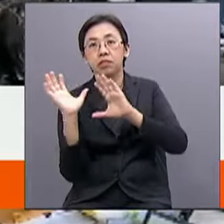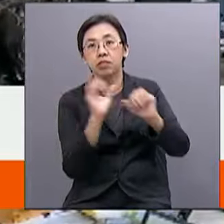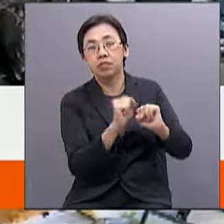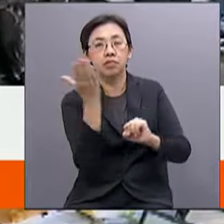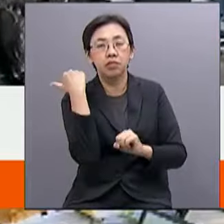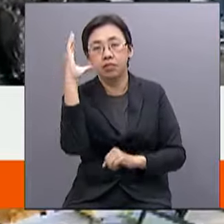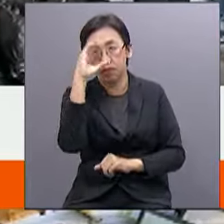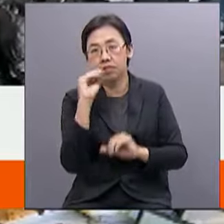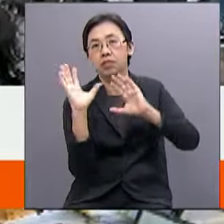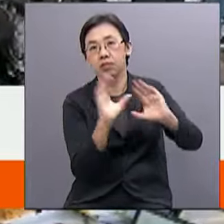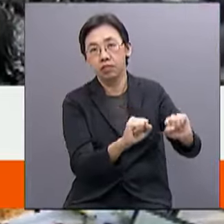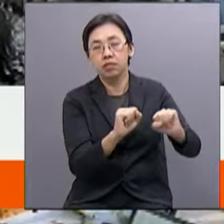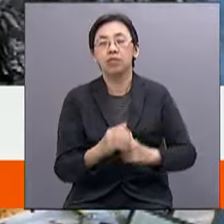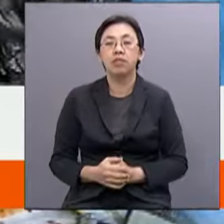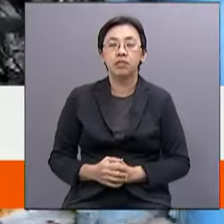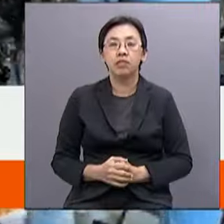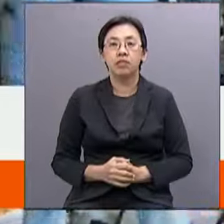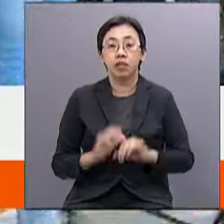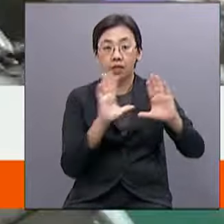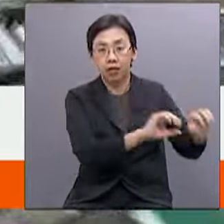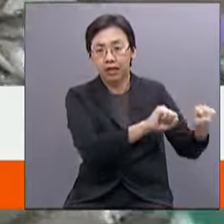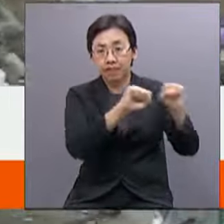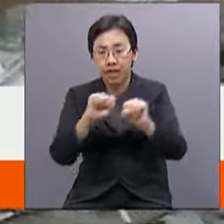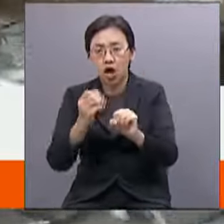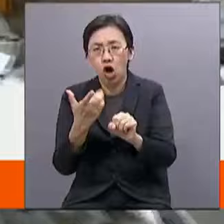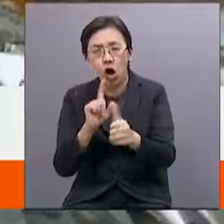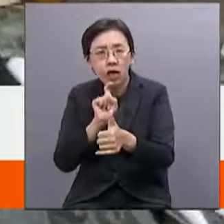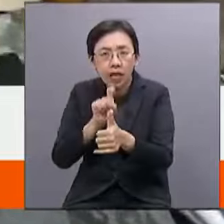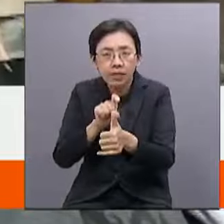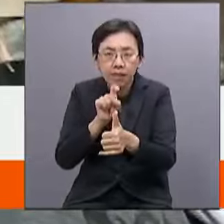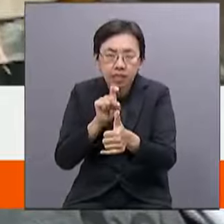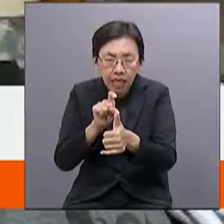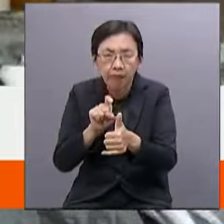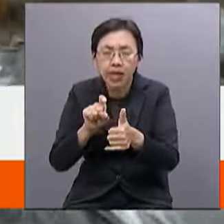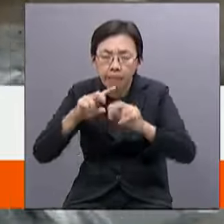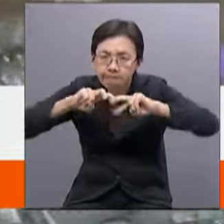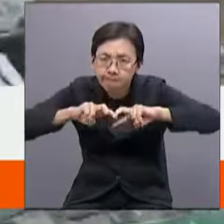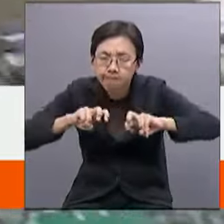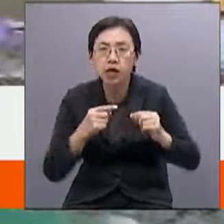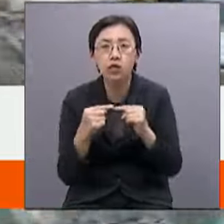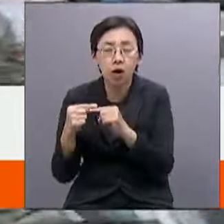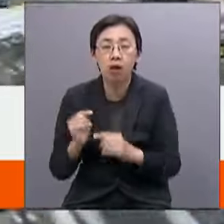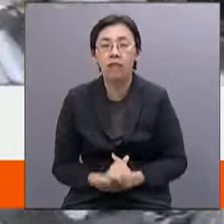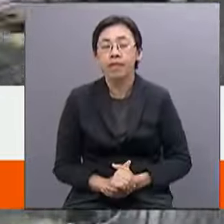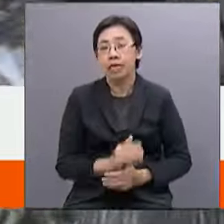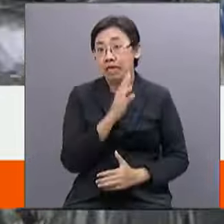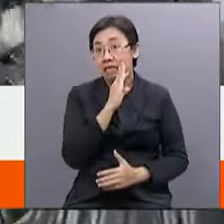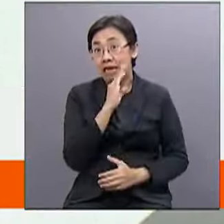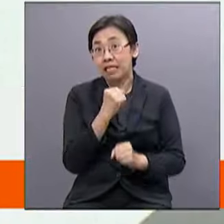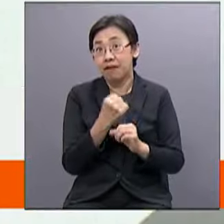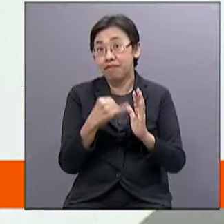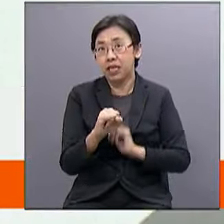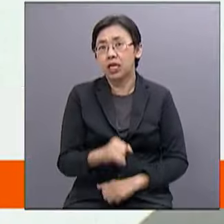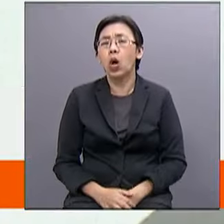นครับ ค่ะ ค่ะที่นี้มาขยายผลอยู่ในระหว่างนี้ครับ ค่ะวางขอบเขตการเอาผิดเอาไว้อย่างไรบ้างคะเมื่อการกระทำมีอยู่ในหล